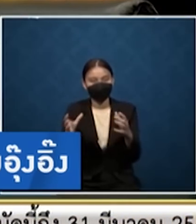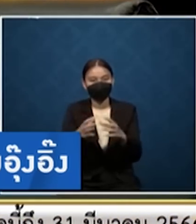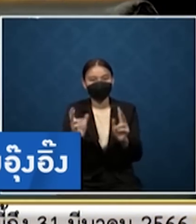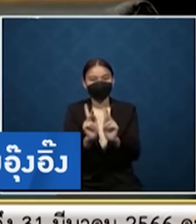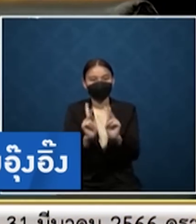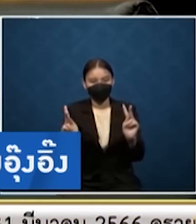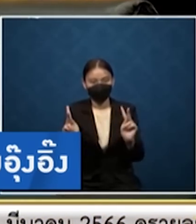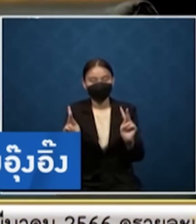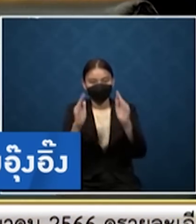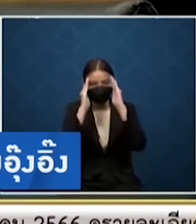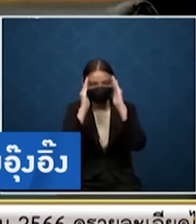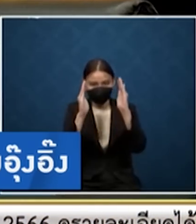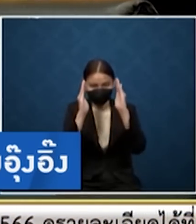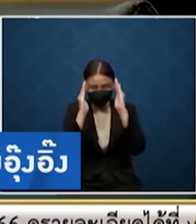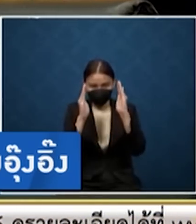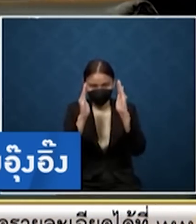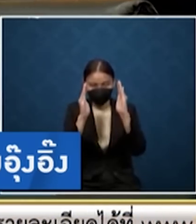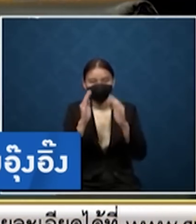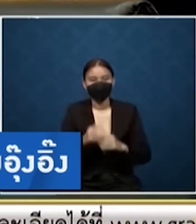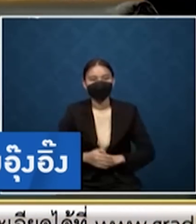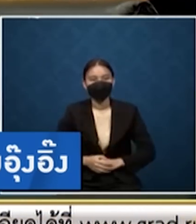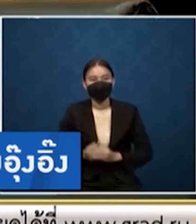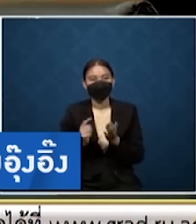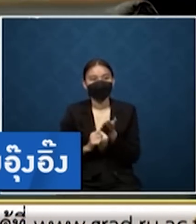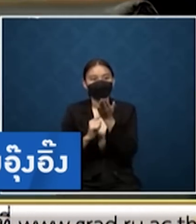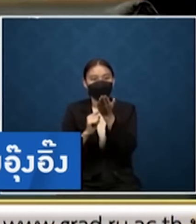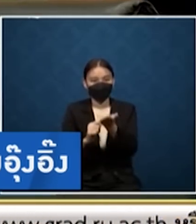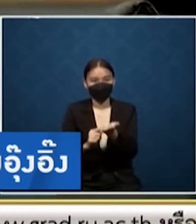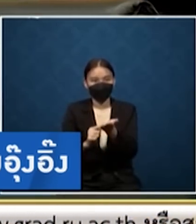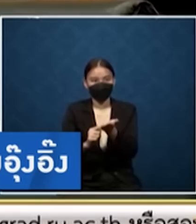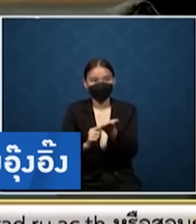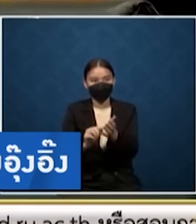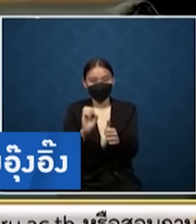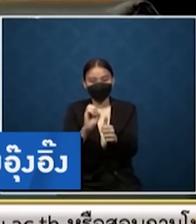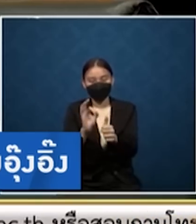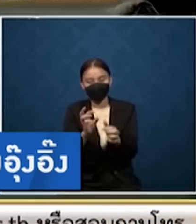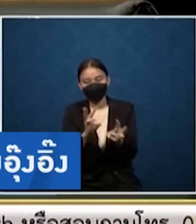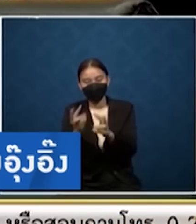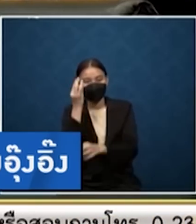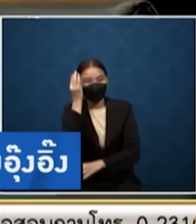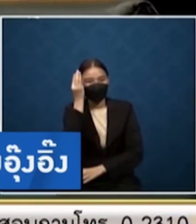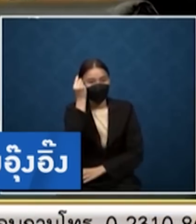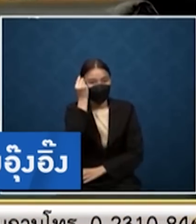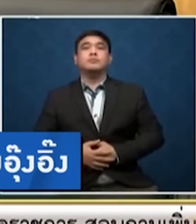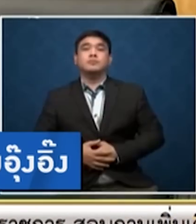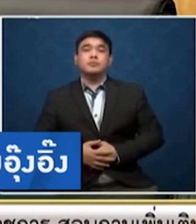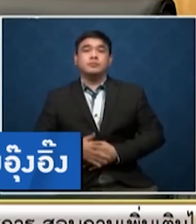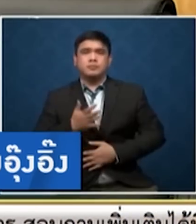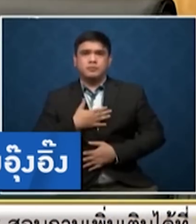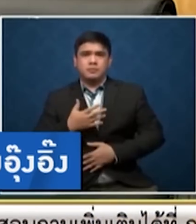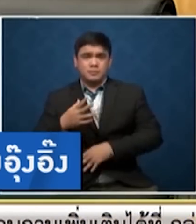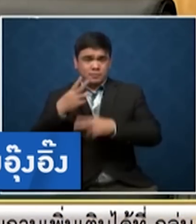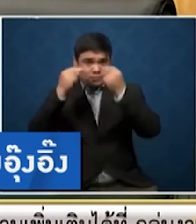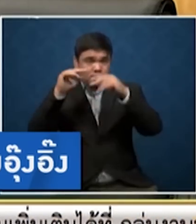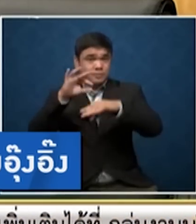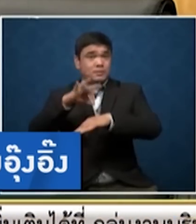ครับคุณวันชัยสอนสิรินะครับพยายามจะบอกว่าให้สว.ช่วยรับเรื่องนี้ไปก่อนจะได้มีภาพพจน์ดีขึ้นปรากฏว่าสว.คนอื่นไม่สนใจเรื่องภาพพจน์